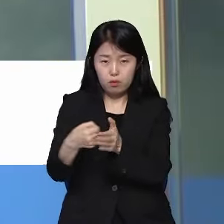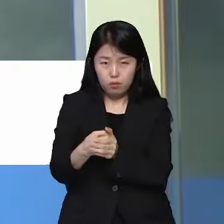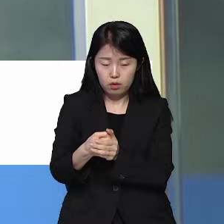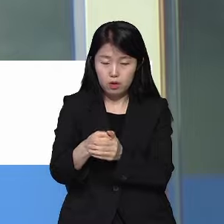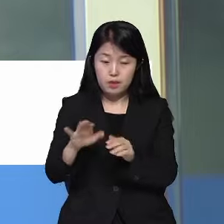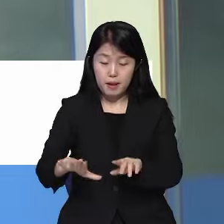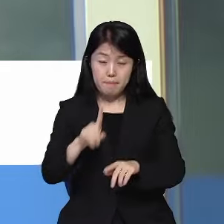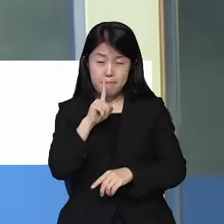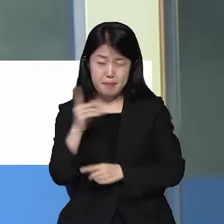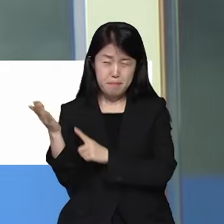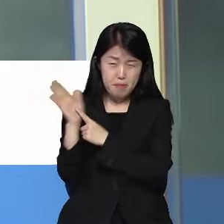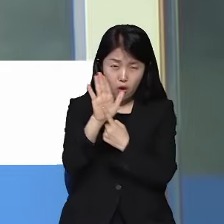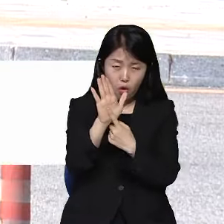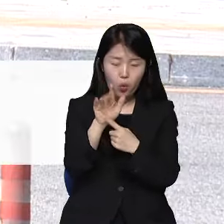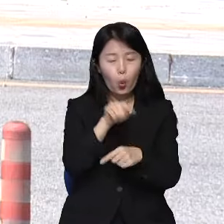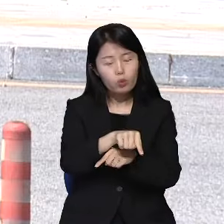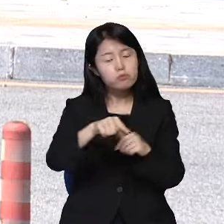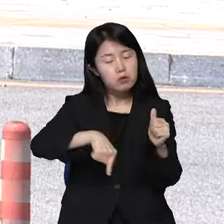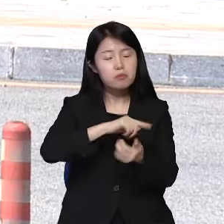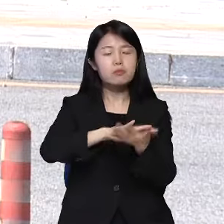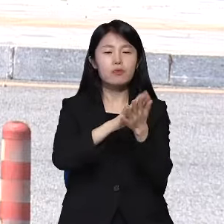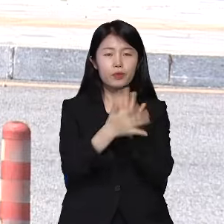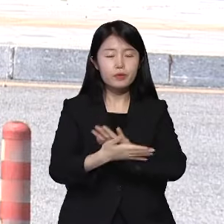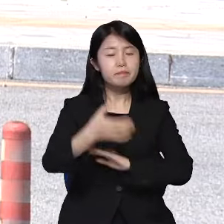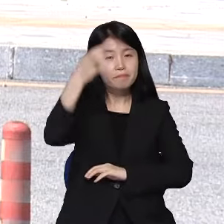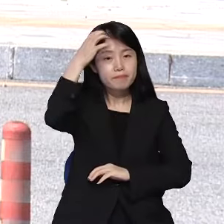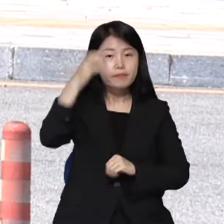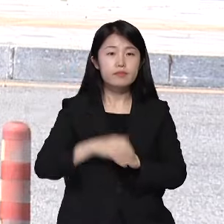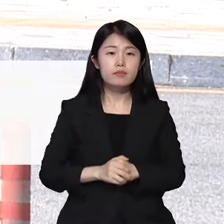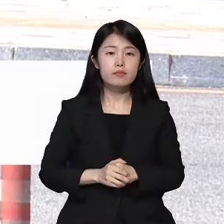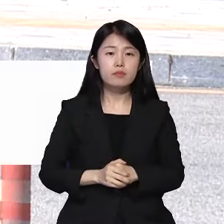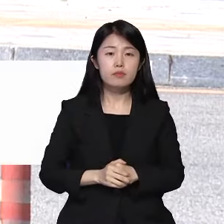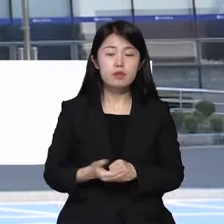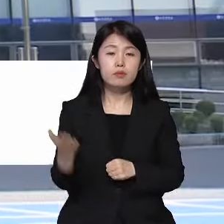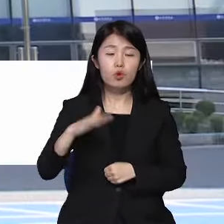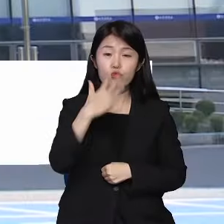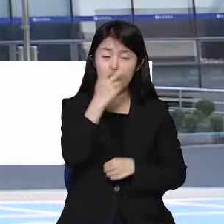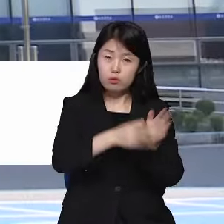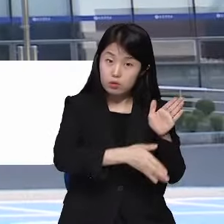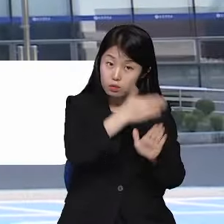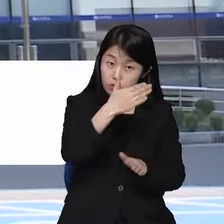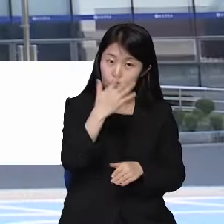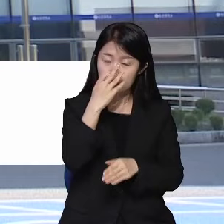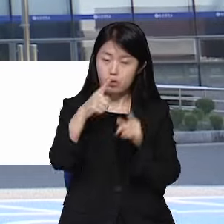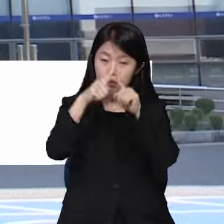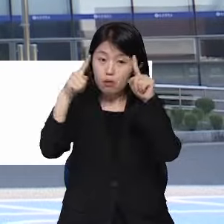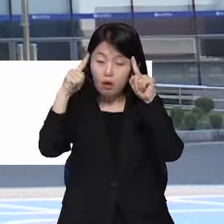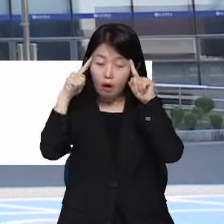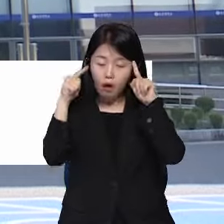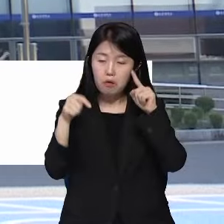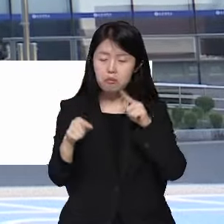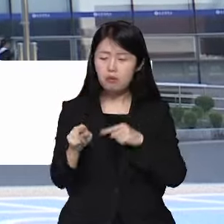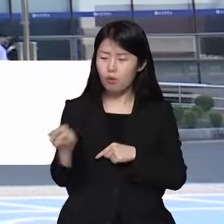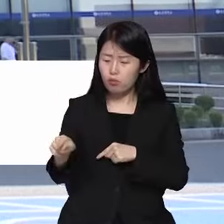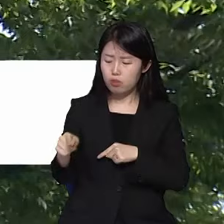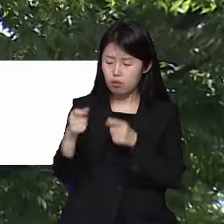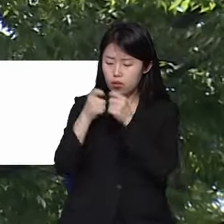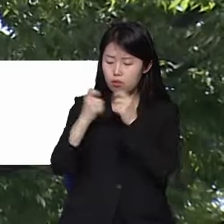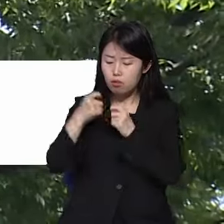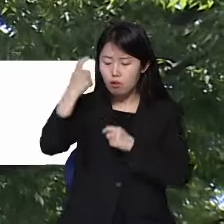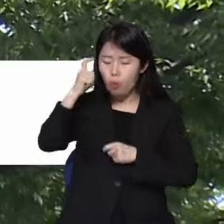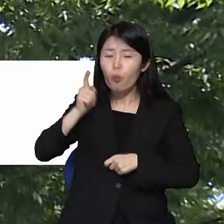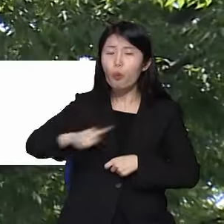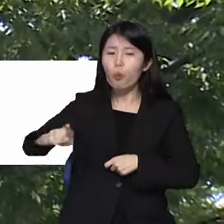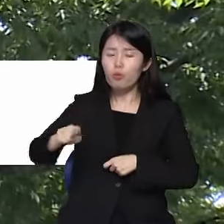영향을 미칠 것으로 보고 있습니다 반면 순천대와 순천시는 김원의 발언이 개인적인 의견일 뿐이라며 여전히